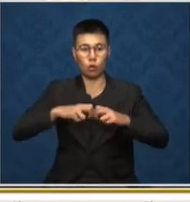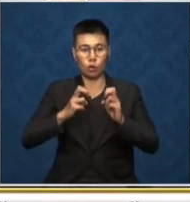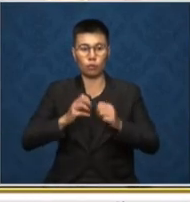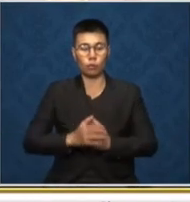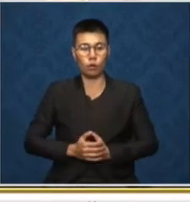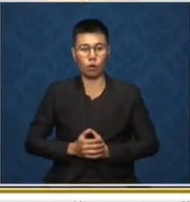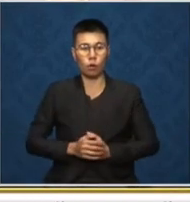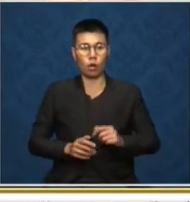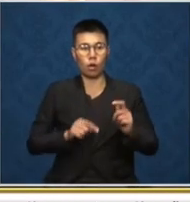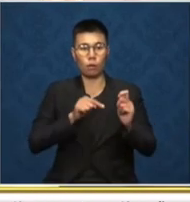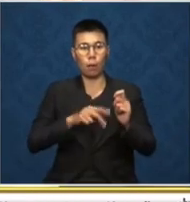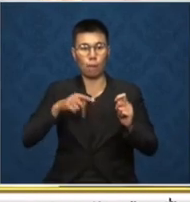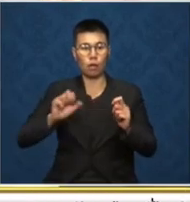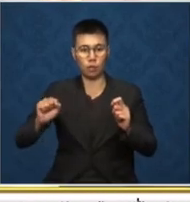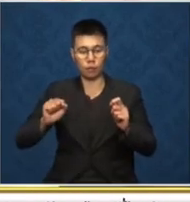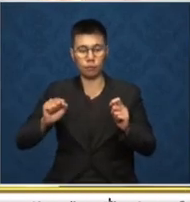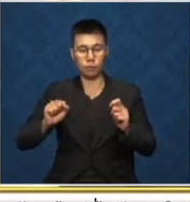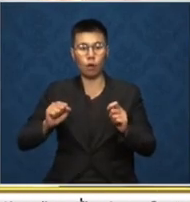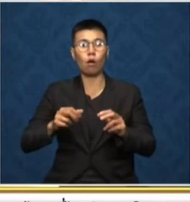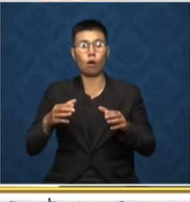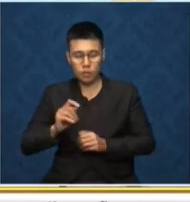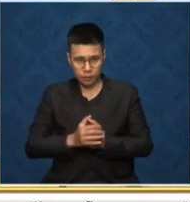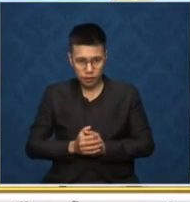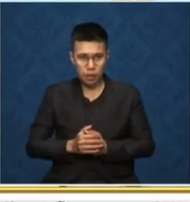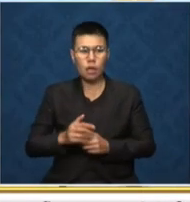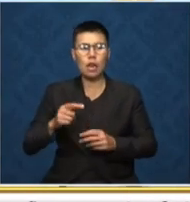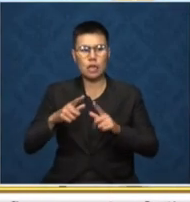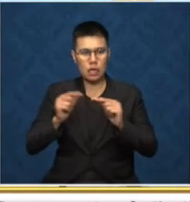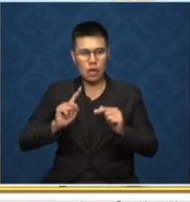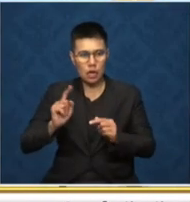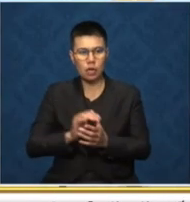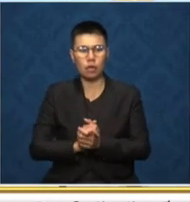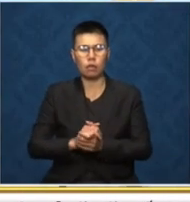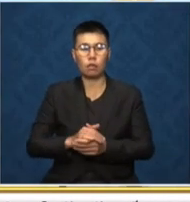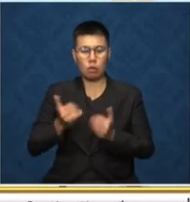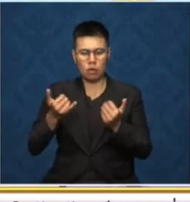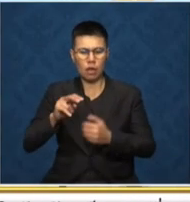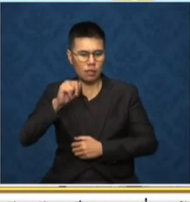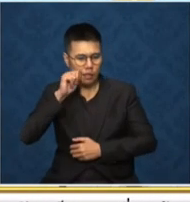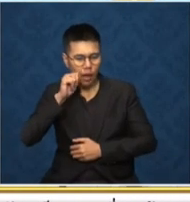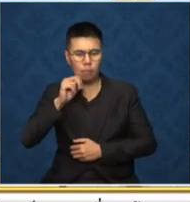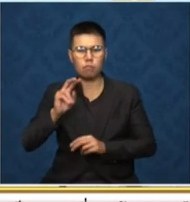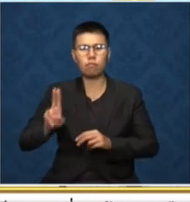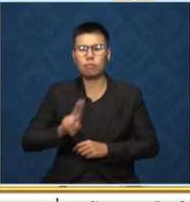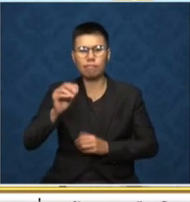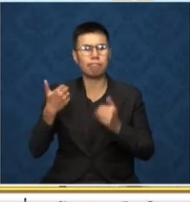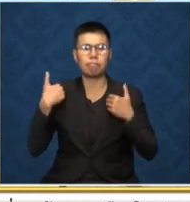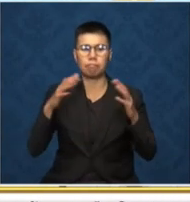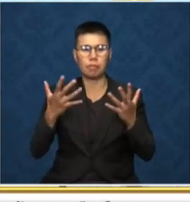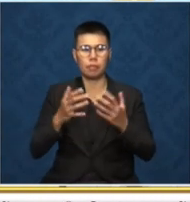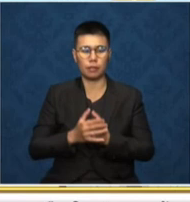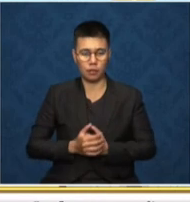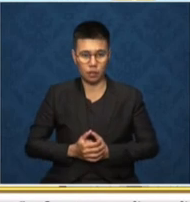7อำเภอปราสาทอำเภอลำดวนพรรคภูมิใจไทยครับในเรื่องชาวบ้านไม่มีน้ำประปาใช้โดยปัญหาเนี่ยมีอยู่